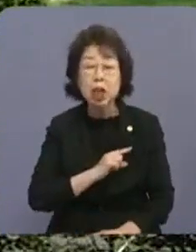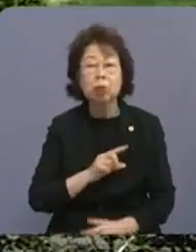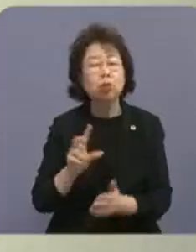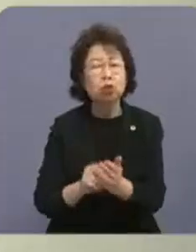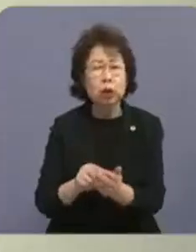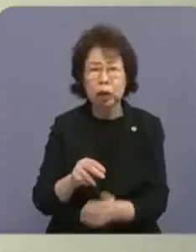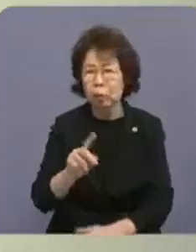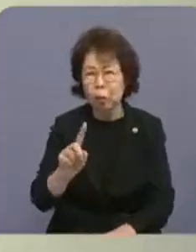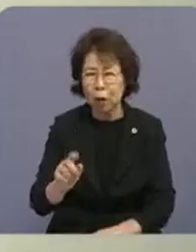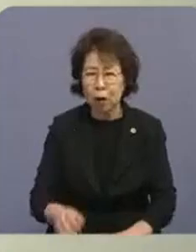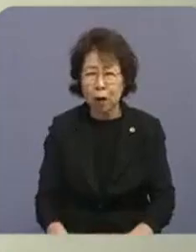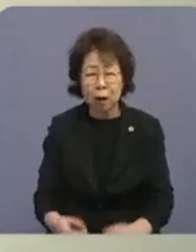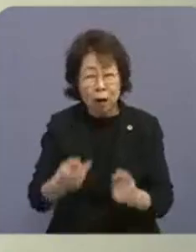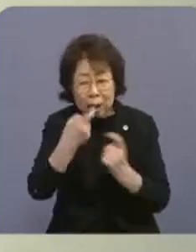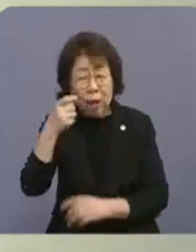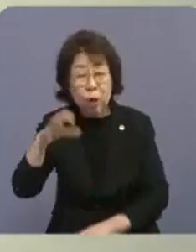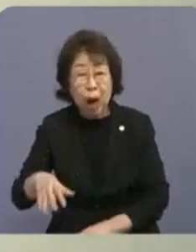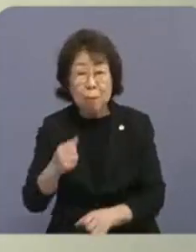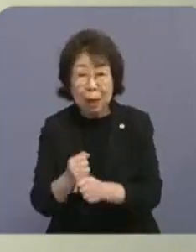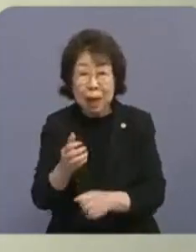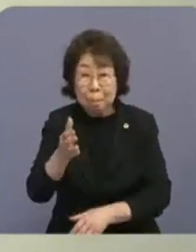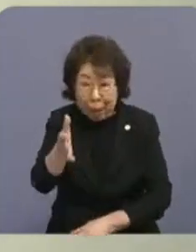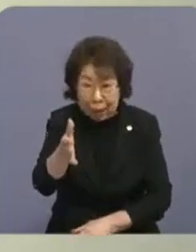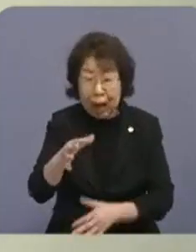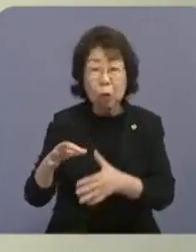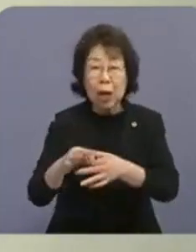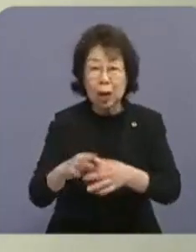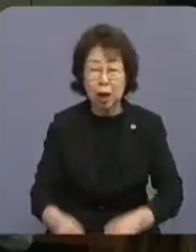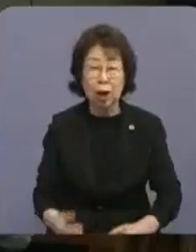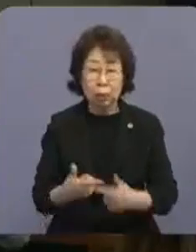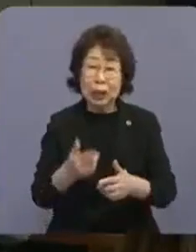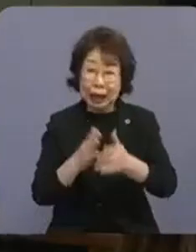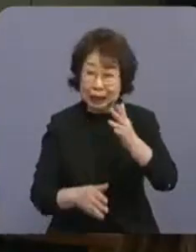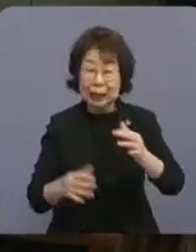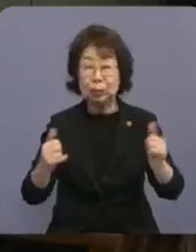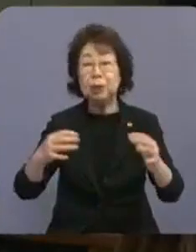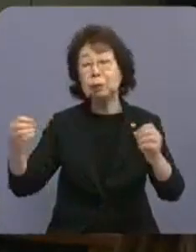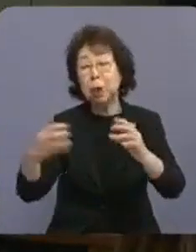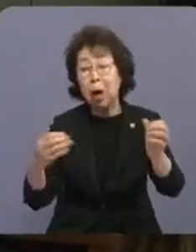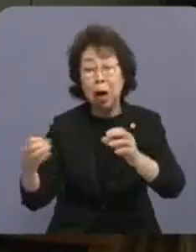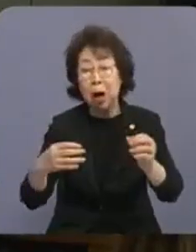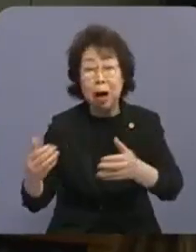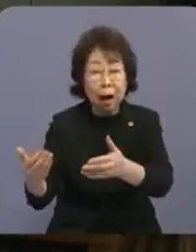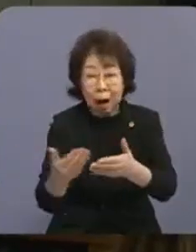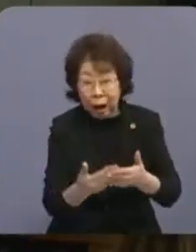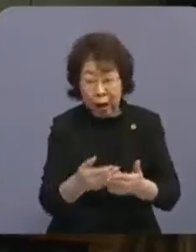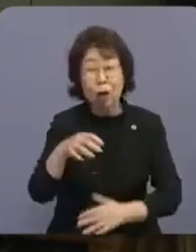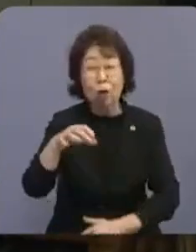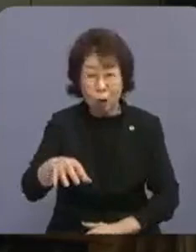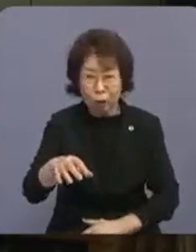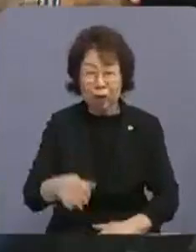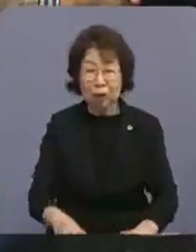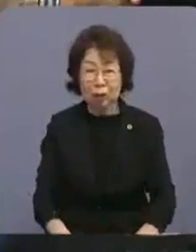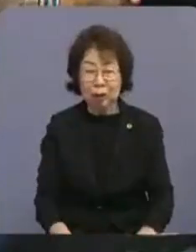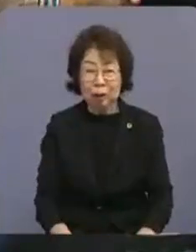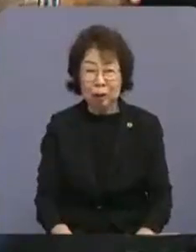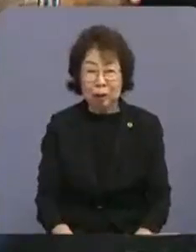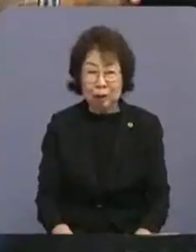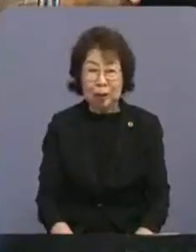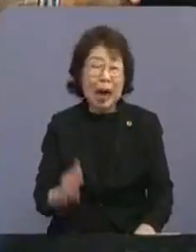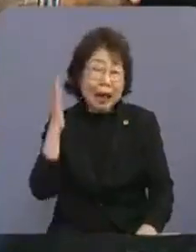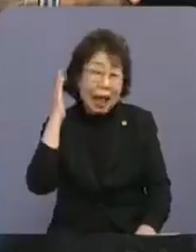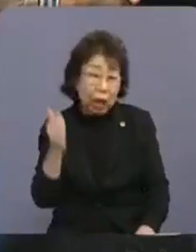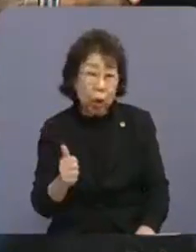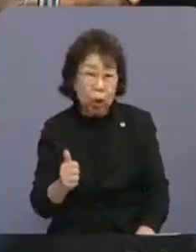문제입니다. 기념관 건립 방향과 관련해 부산시가 시민들의 지혜를 모으겠다며 개최한 토론회.